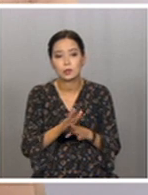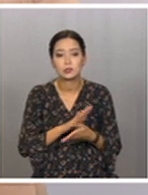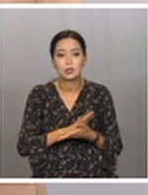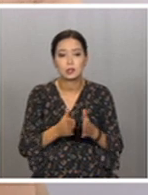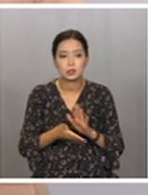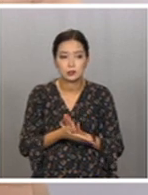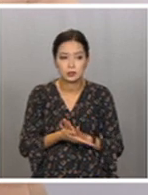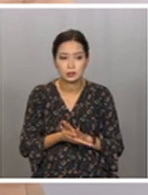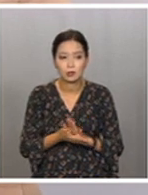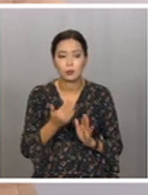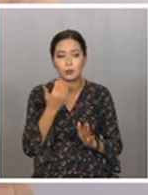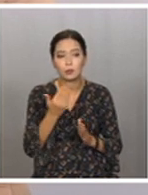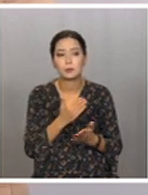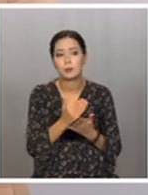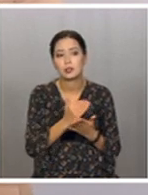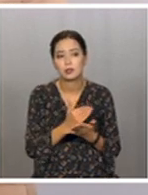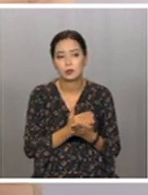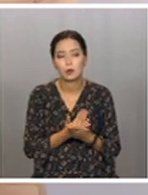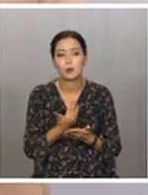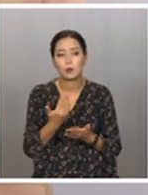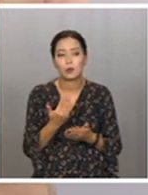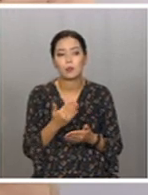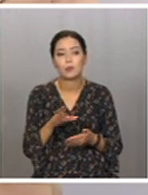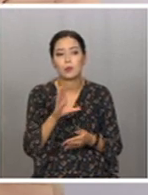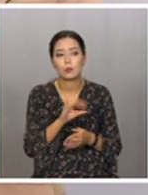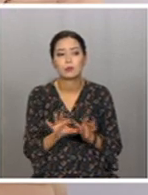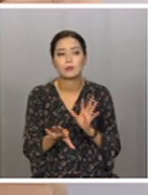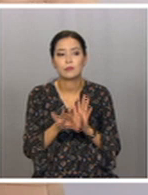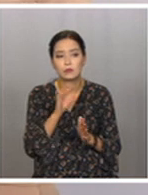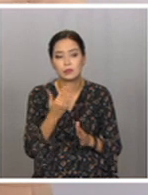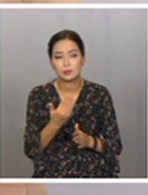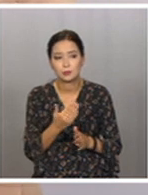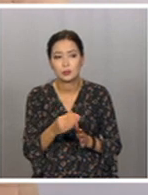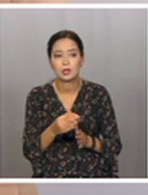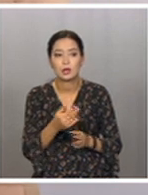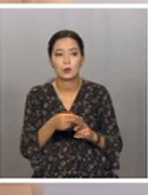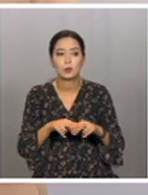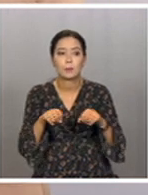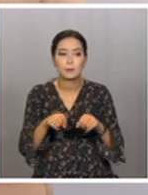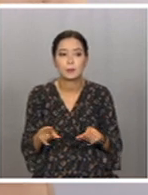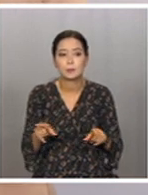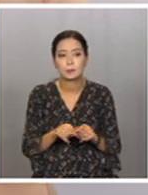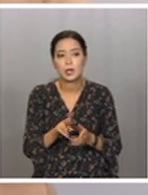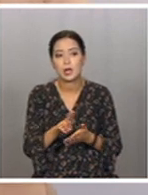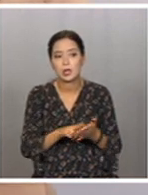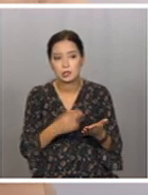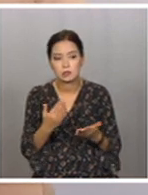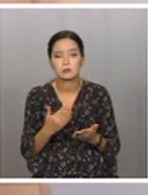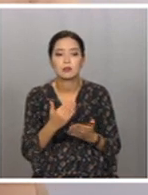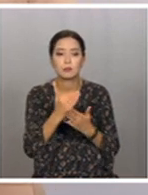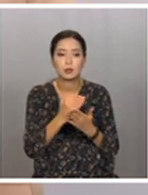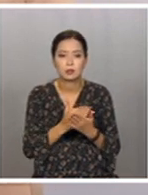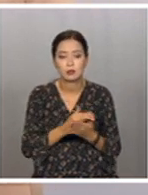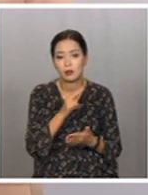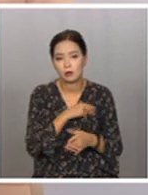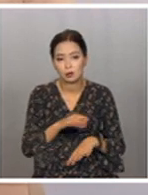жағдайда оған бағдарламалық өнімді пайдалану құқығын беретін лицензиямен бірге бағдарламалық жасақтама